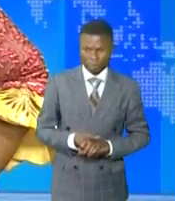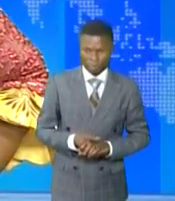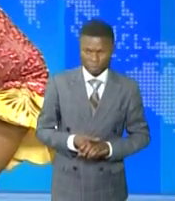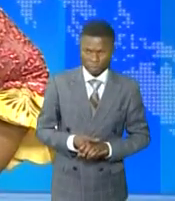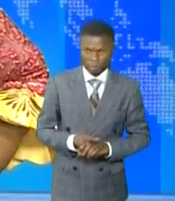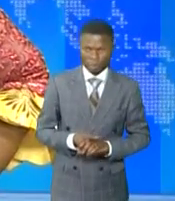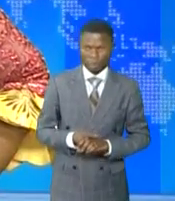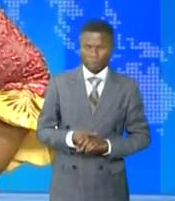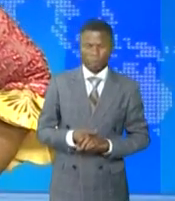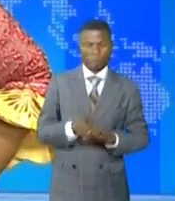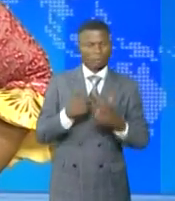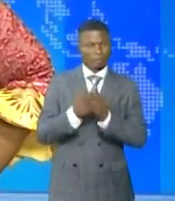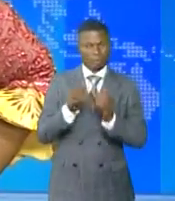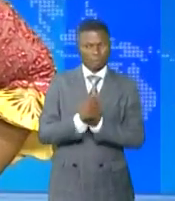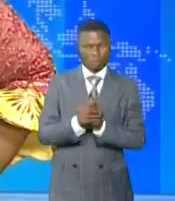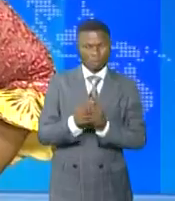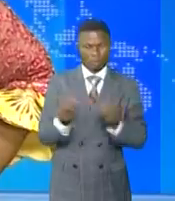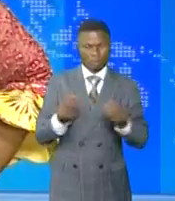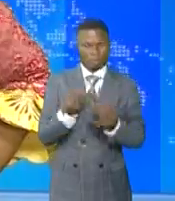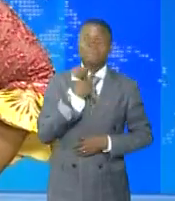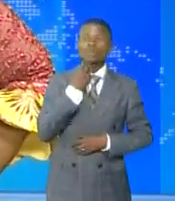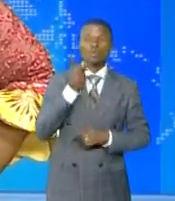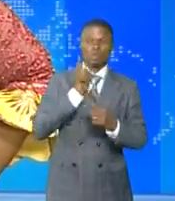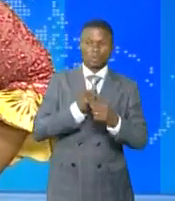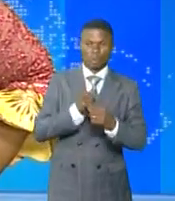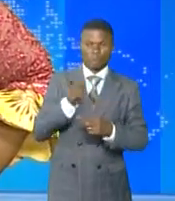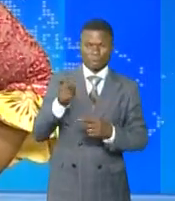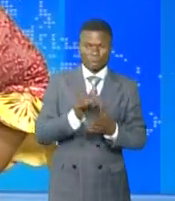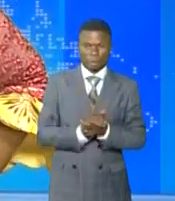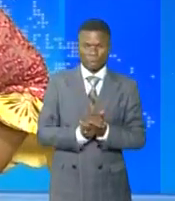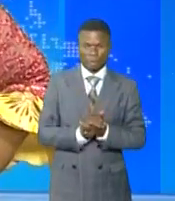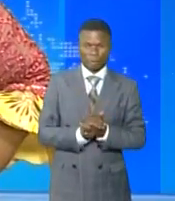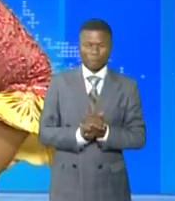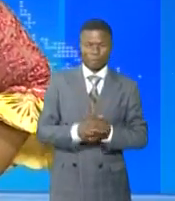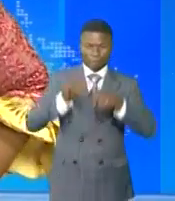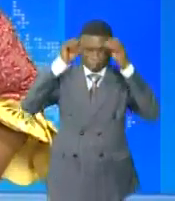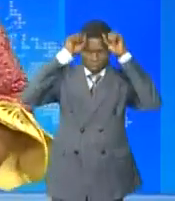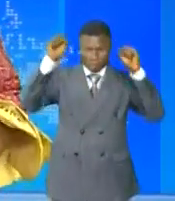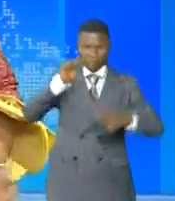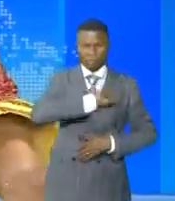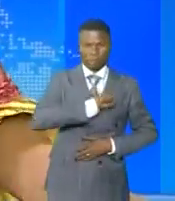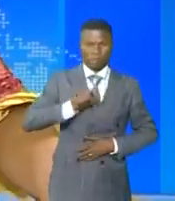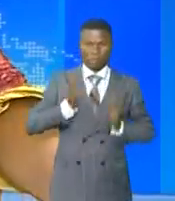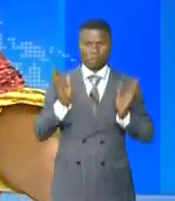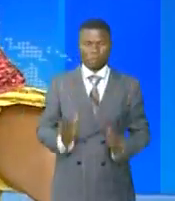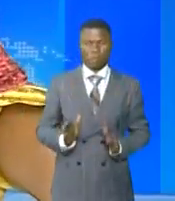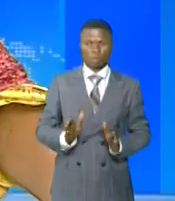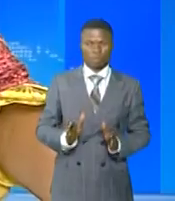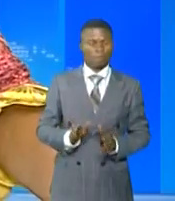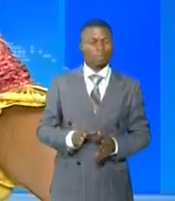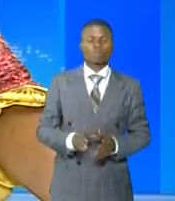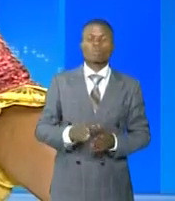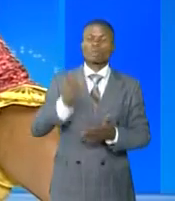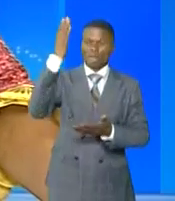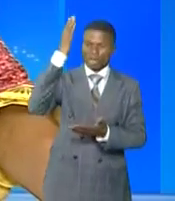Veuillez nous excuser pour ces quelques problèmes techniques. C'est un grand faux qui s'affiche. Le président du Sénat vient de démentir toutes les